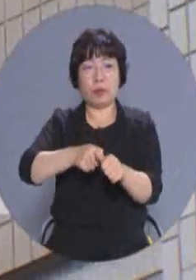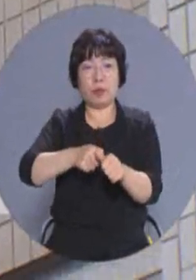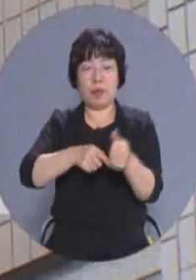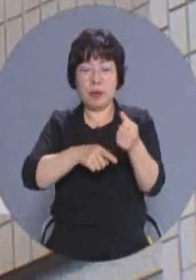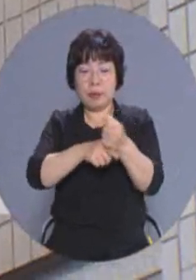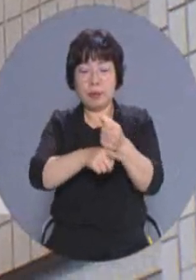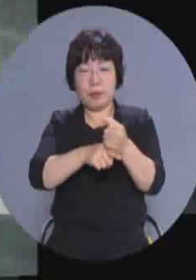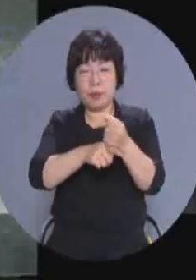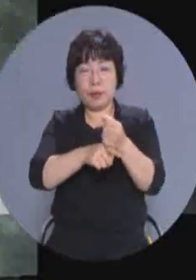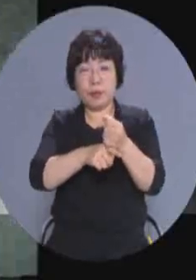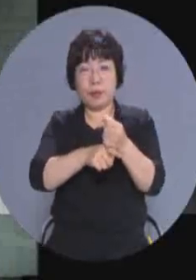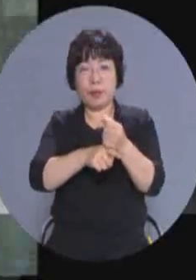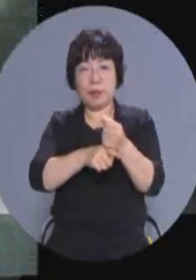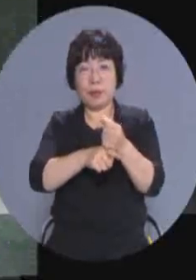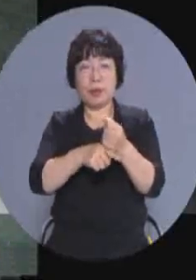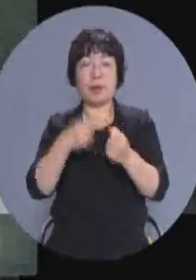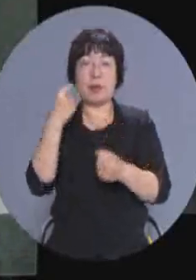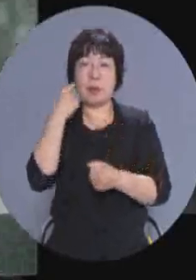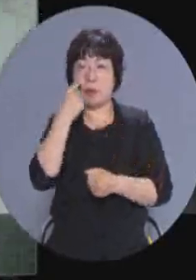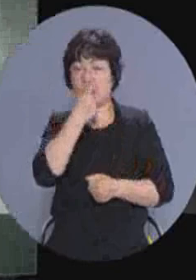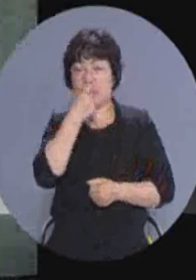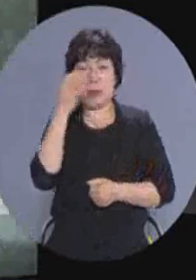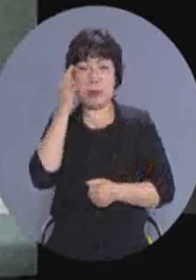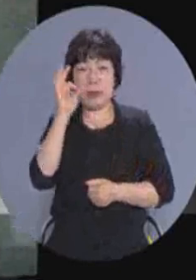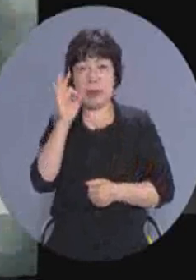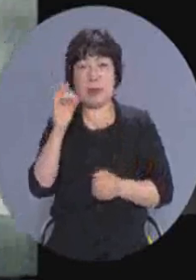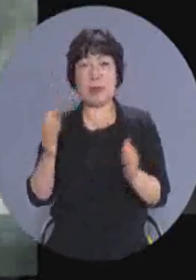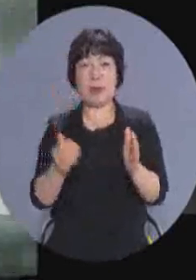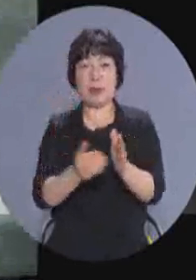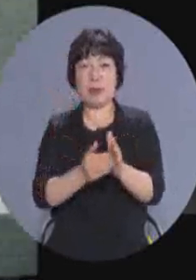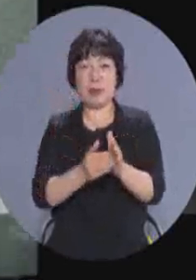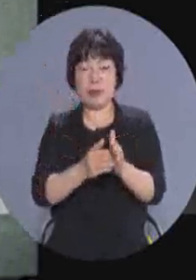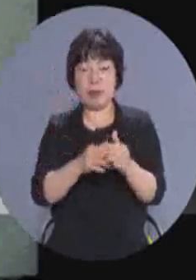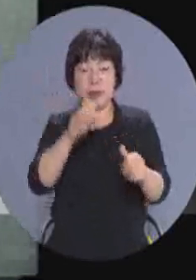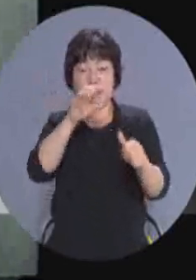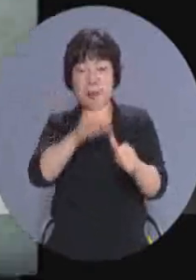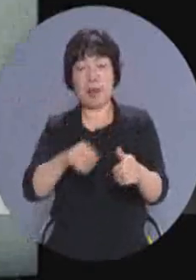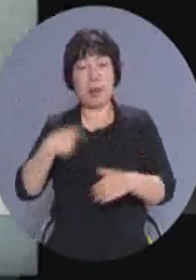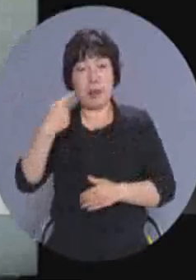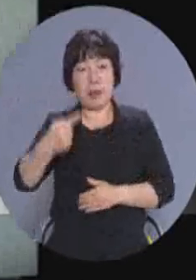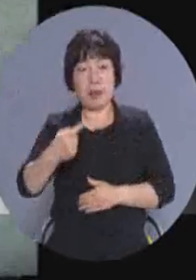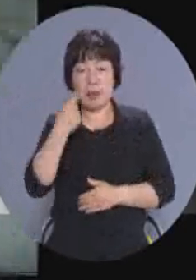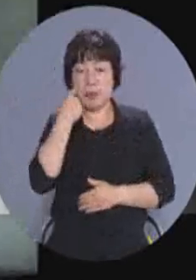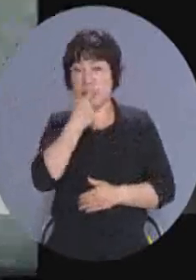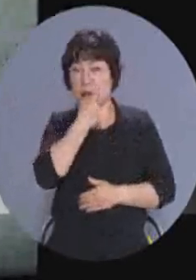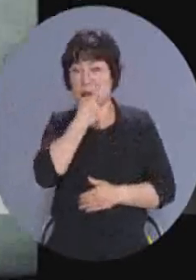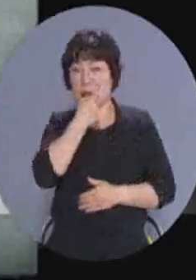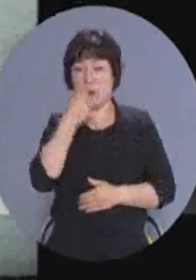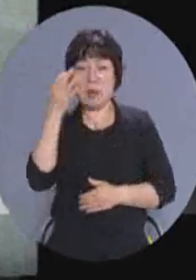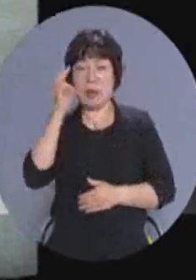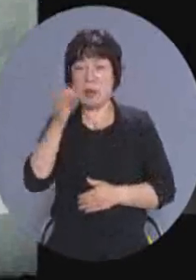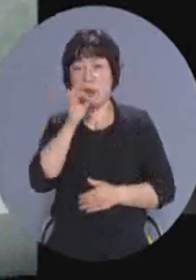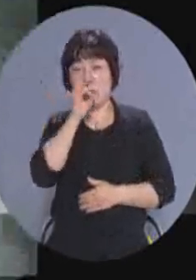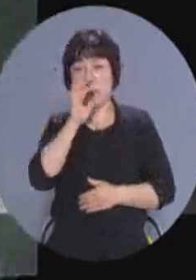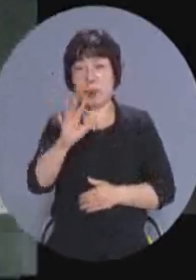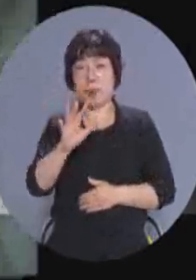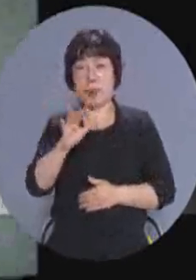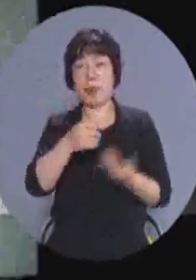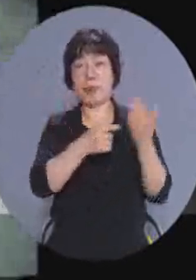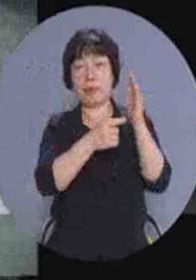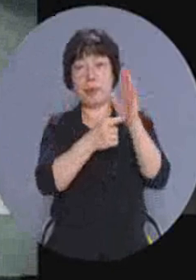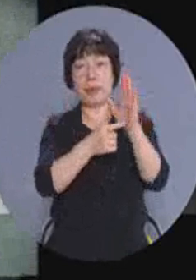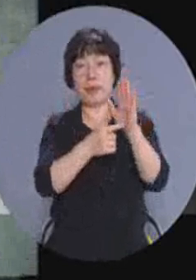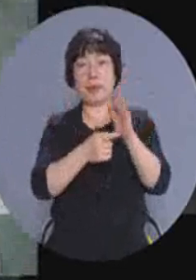비인도적인 고문이 자행된 사실이 인정된다며 불법 구금 이후 만들어진 증거로 능력을 인정할 수 없다고